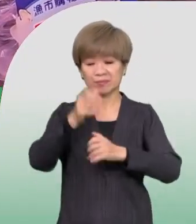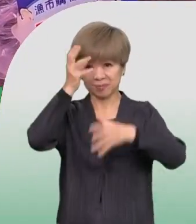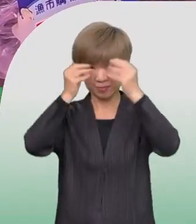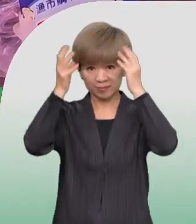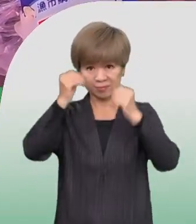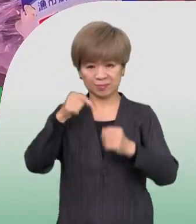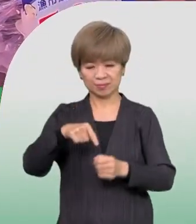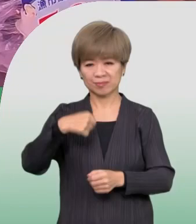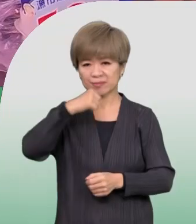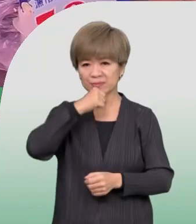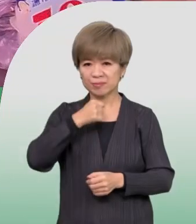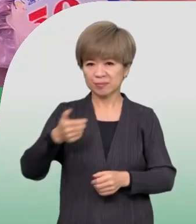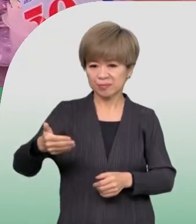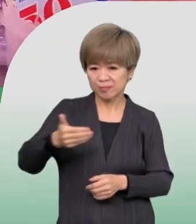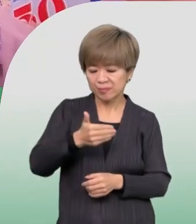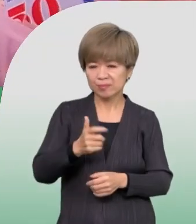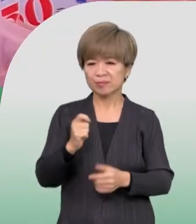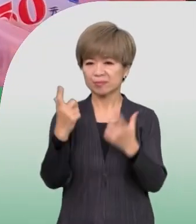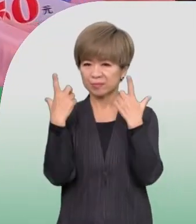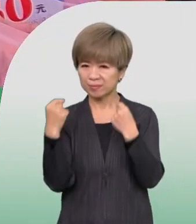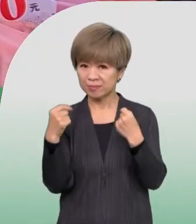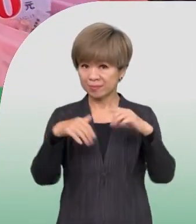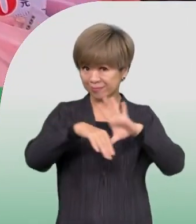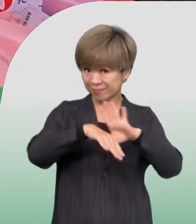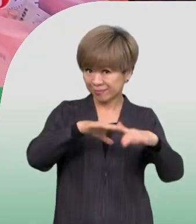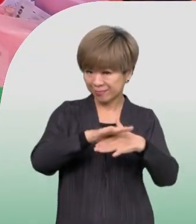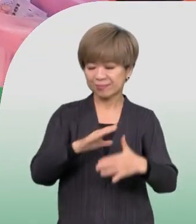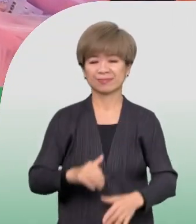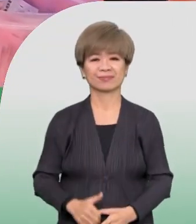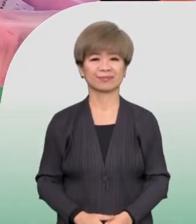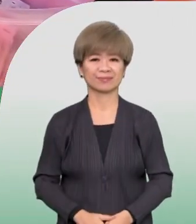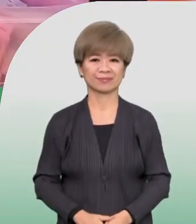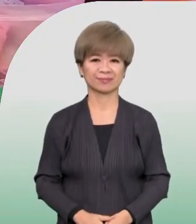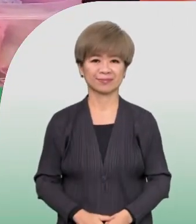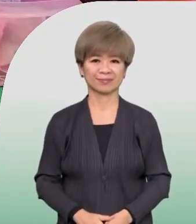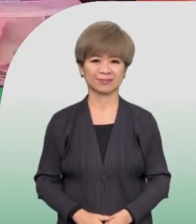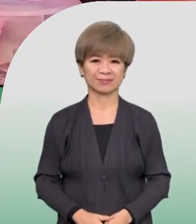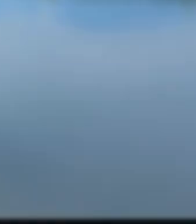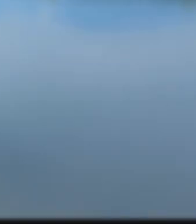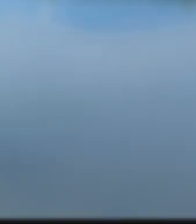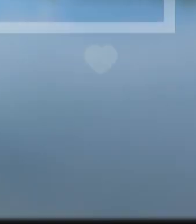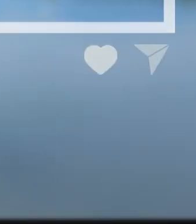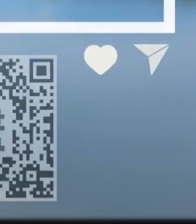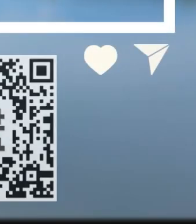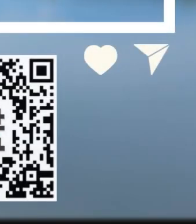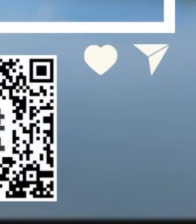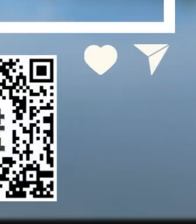台湾五样资源同文化，客家新闻论坛拖延报道。